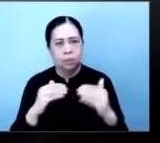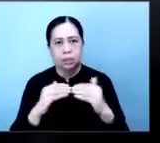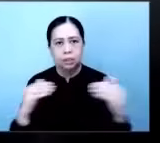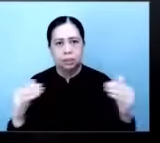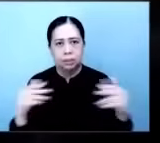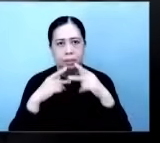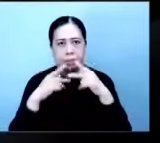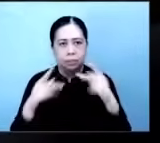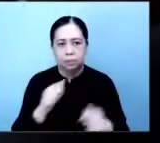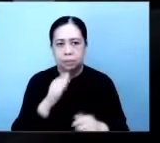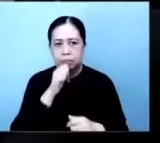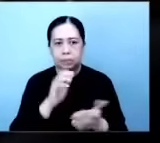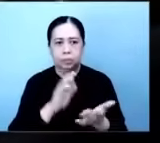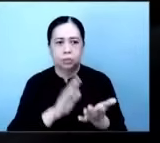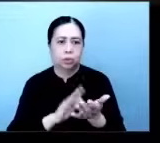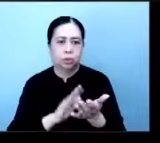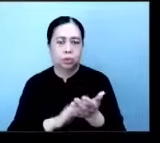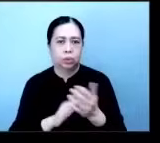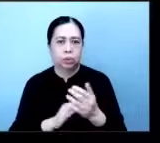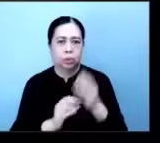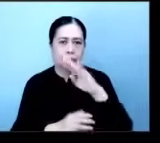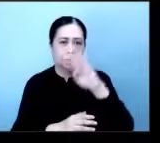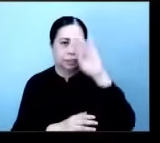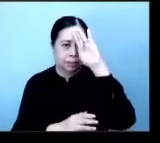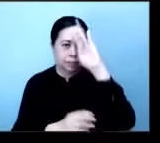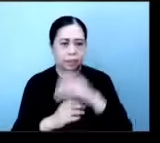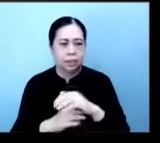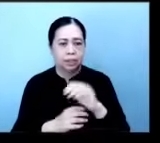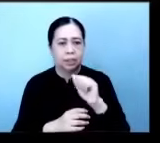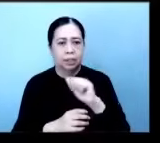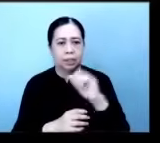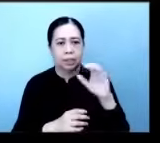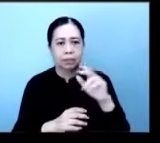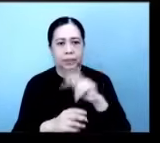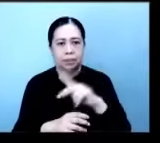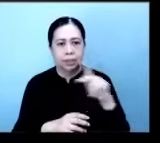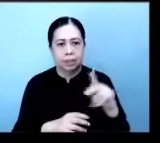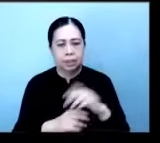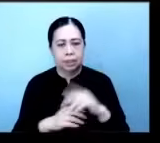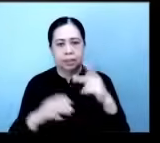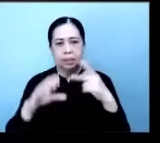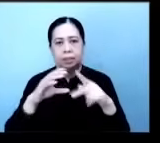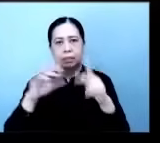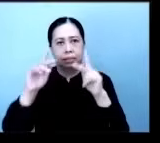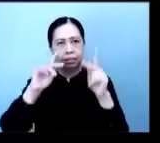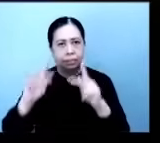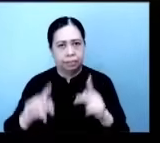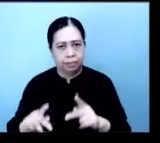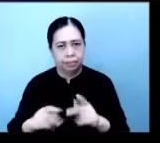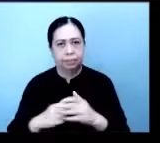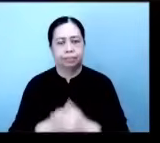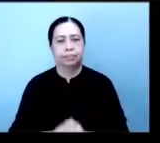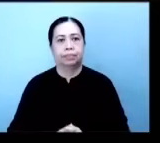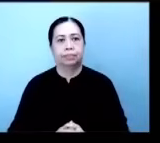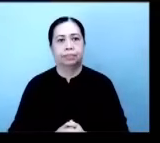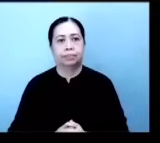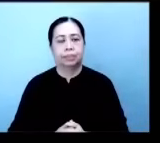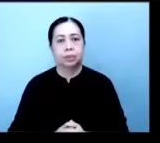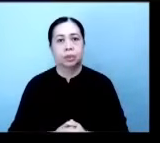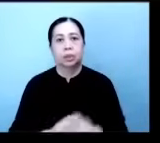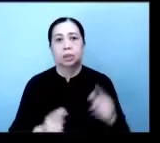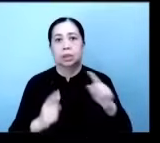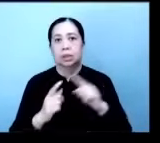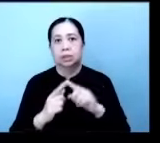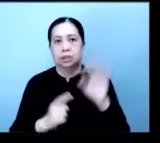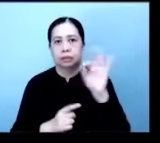at private schools sa Cavite City, Angeles City, Pampanga, at sa Puerto Princesa City, Palawan. Hanggang Biyernes